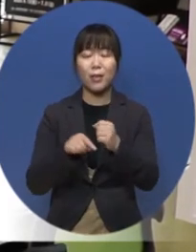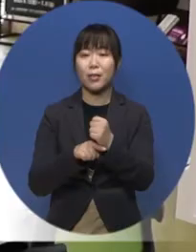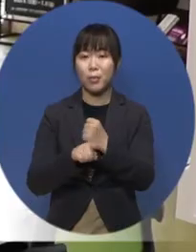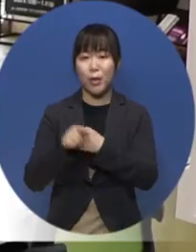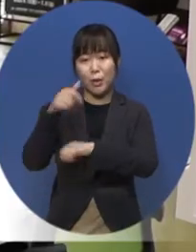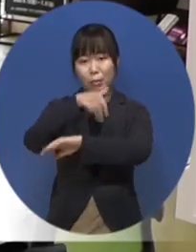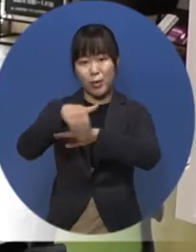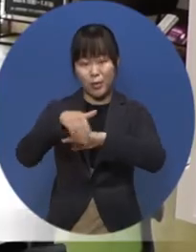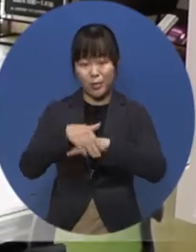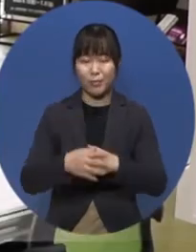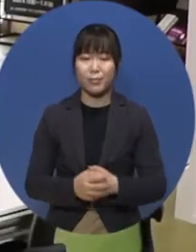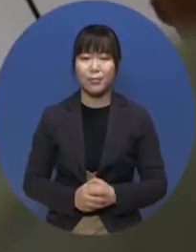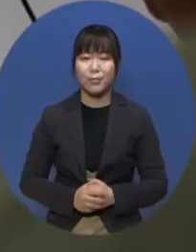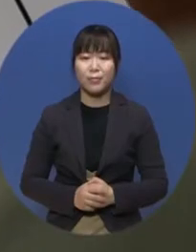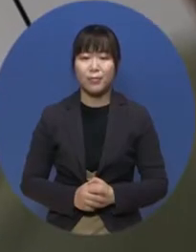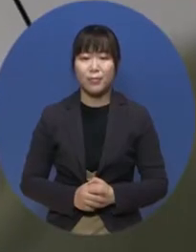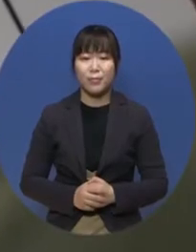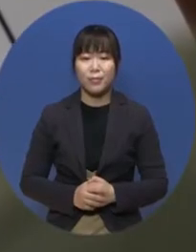기획하였습니다